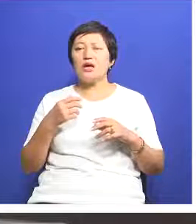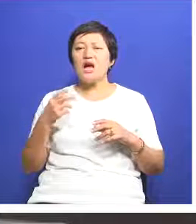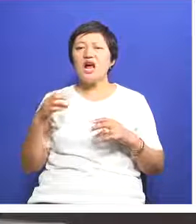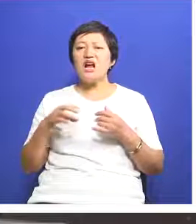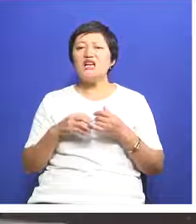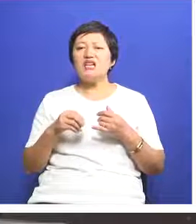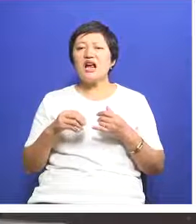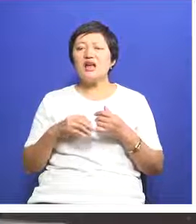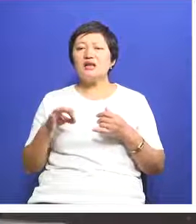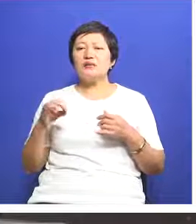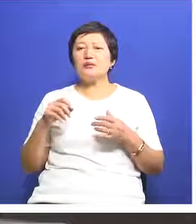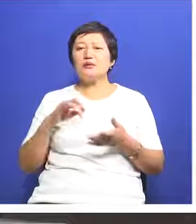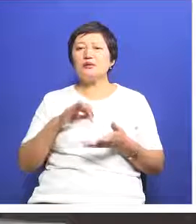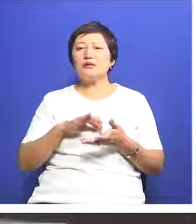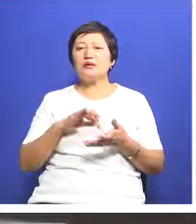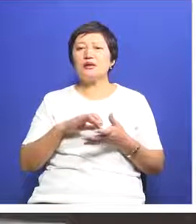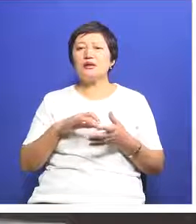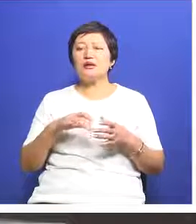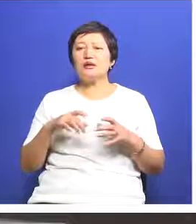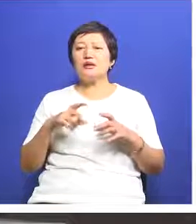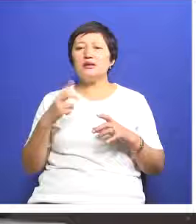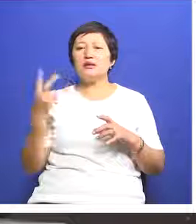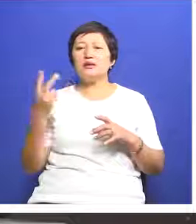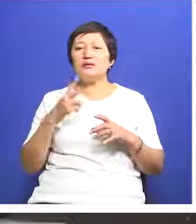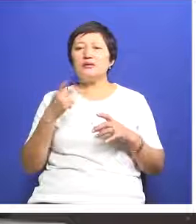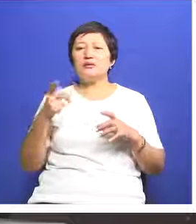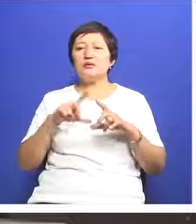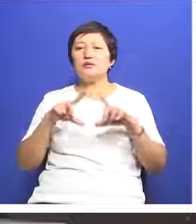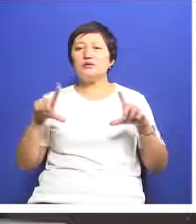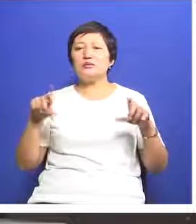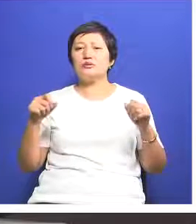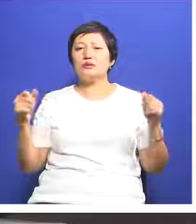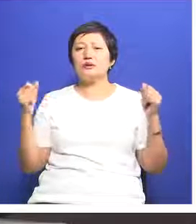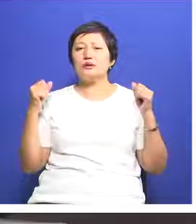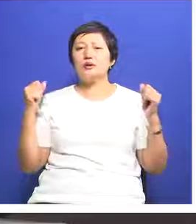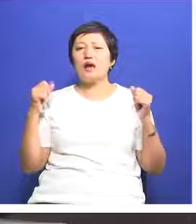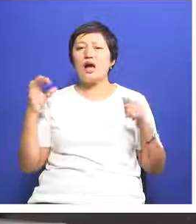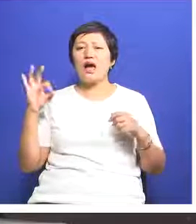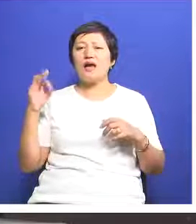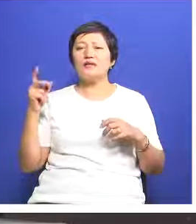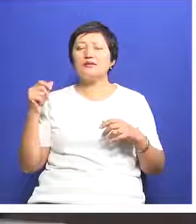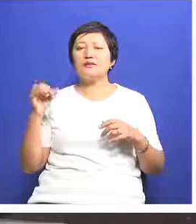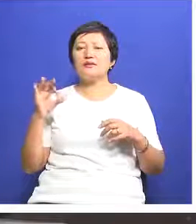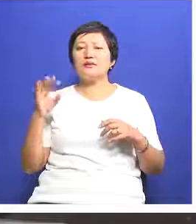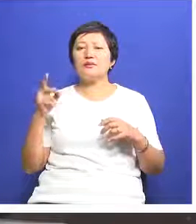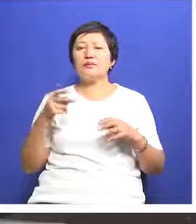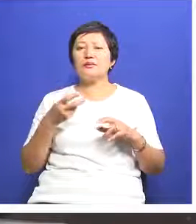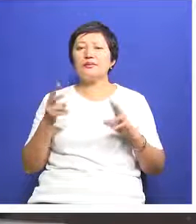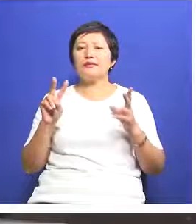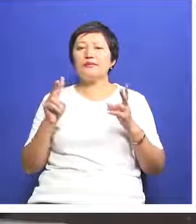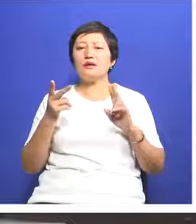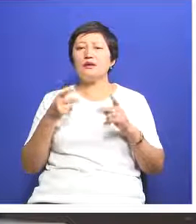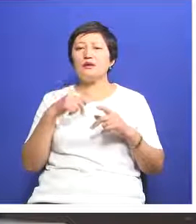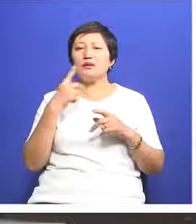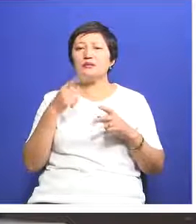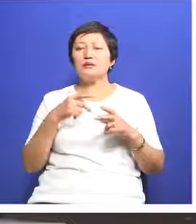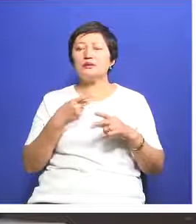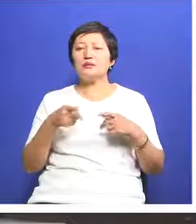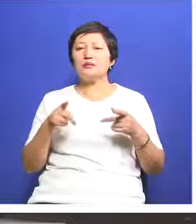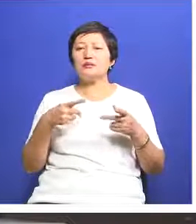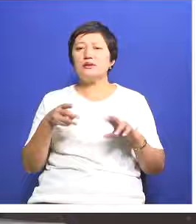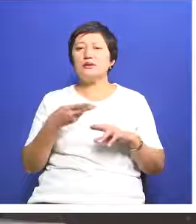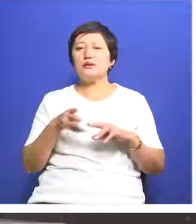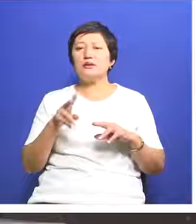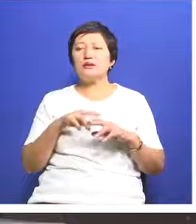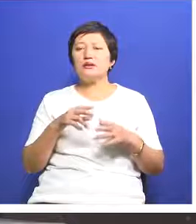mektep. Qaladağı sıyaqtı 2-3 sport zalı bolat. 2-3 jağa aktsaldarı vokalni bilidni bar basqası bar. Соған